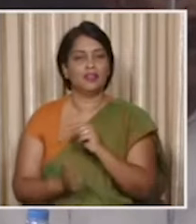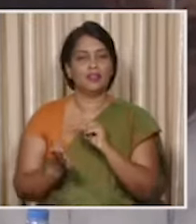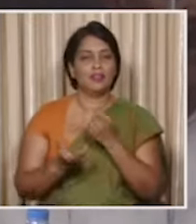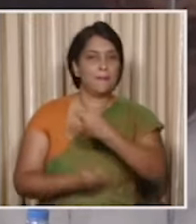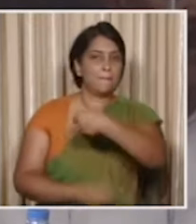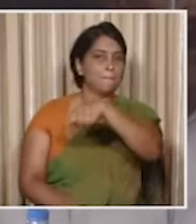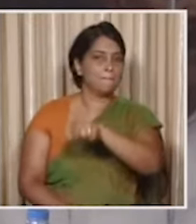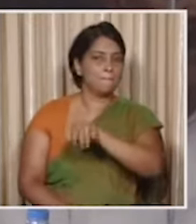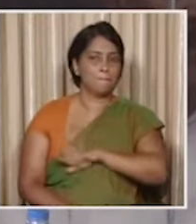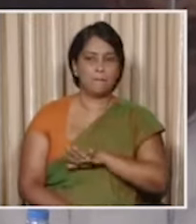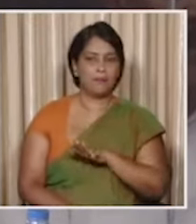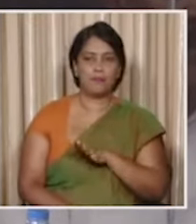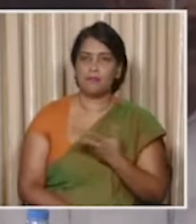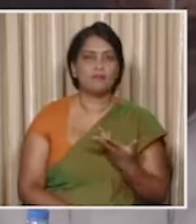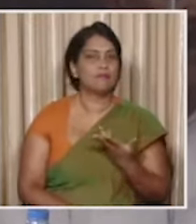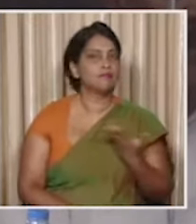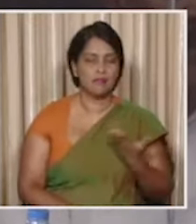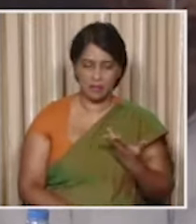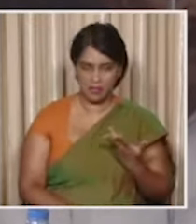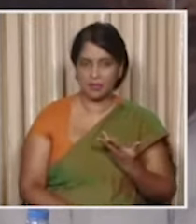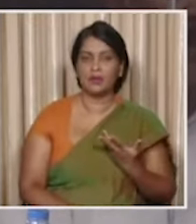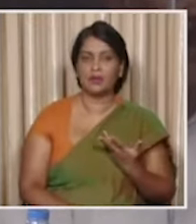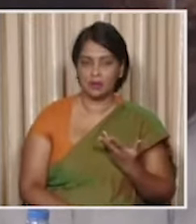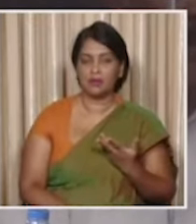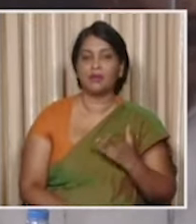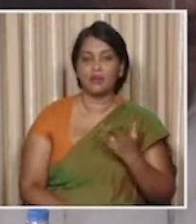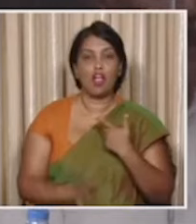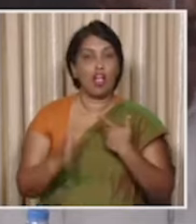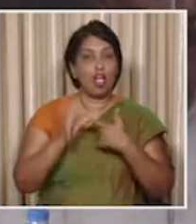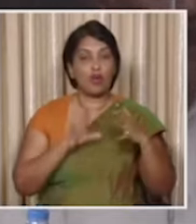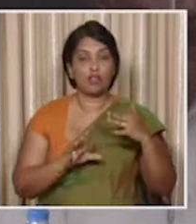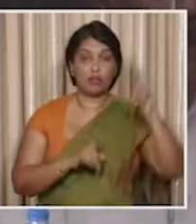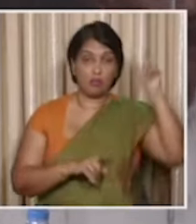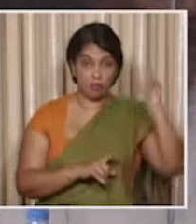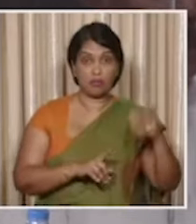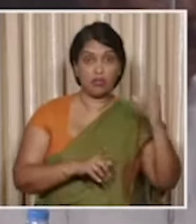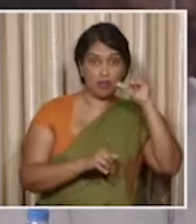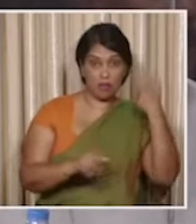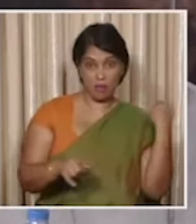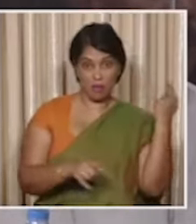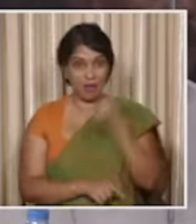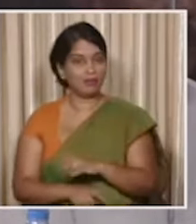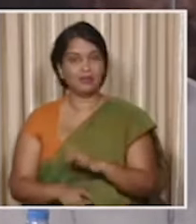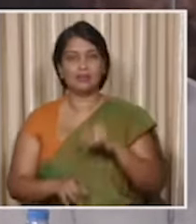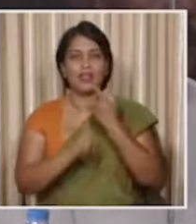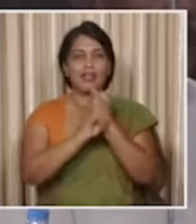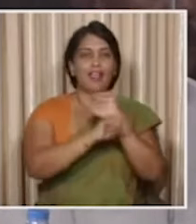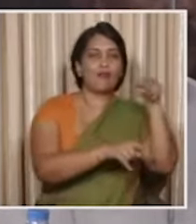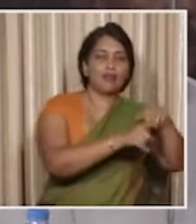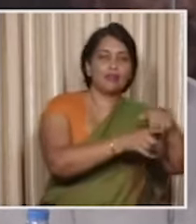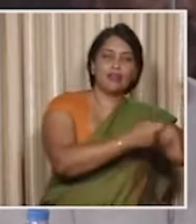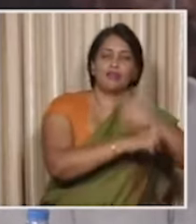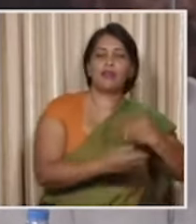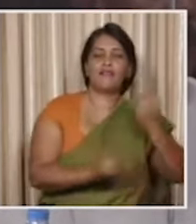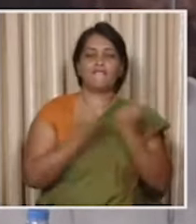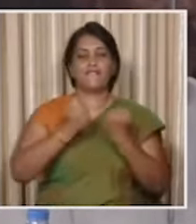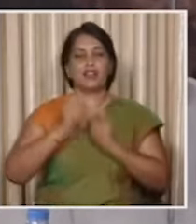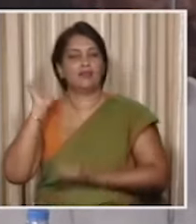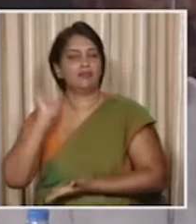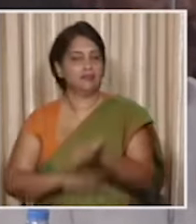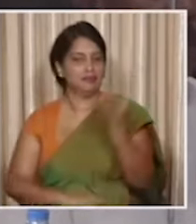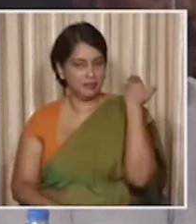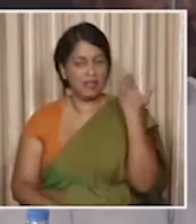බඩු ගන්න එහෙම දෙයක් සිද්ධ වෙන්නේ නැහැ. හරි අනුරාධපුරේ පුද්ගලයා පෝට් සිටි ඩියුටි ෆ්‍රී එකට එන්නේ නැහැ. අතනින්ම ගත්තා වෑන් එකේ නැග ගියා. හරි